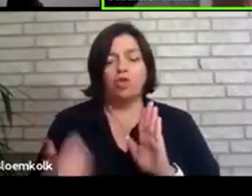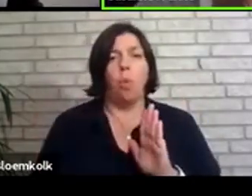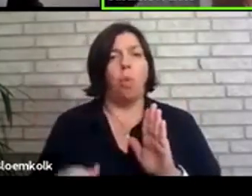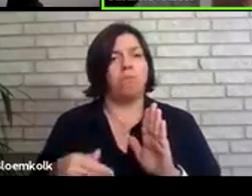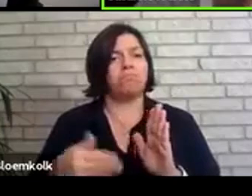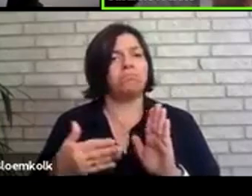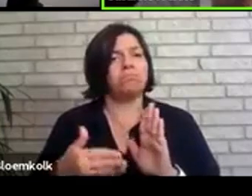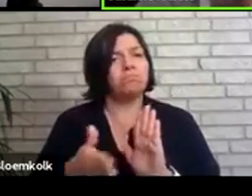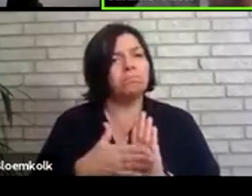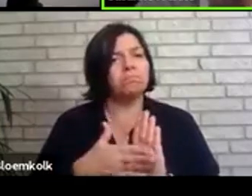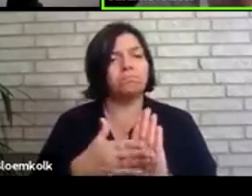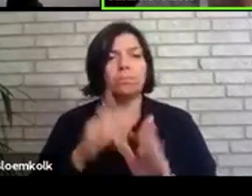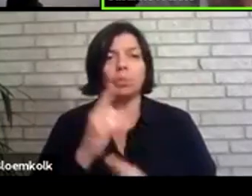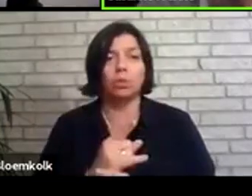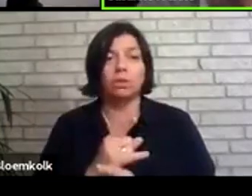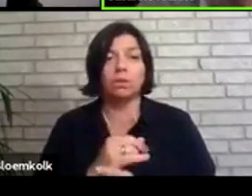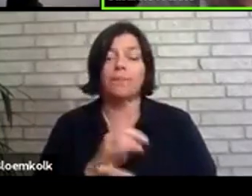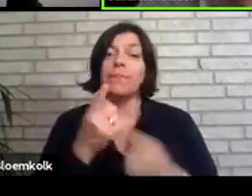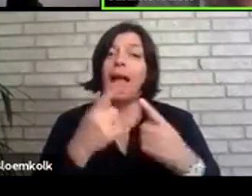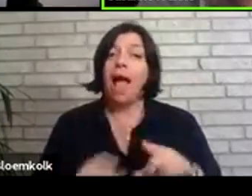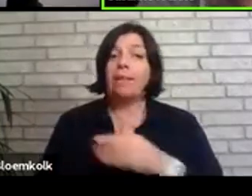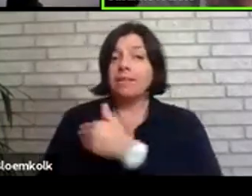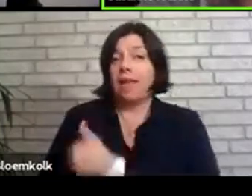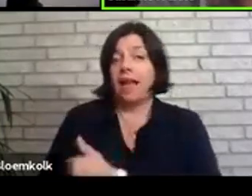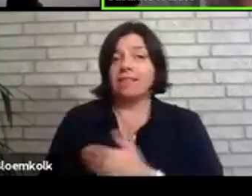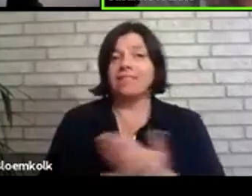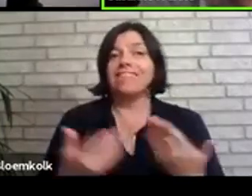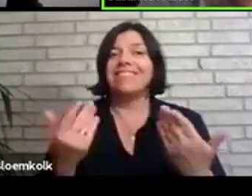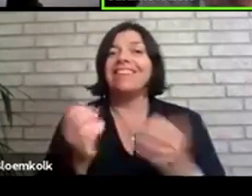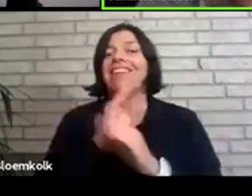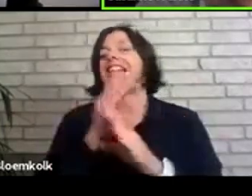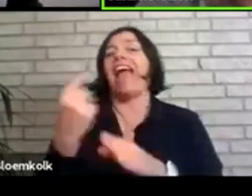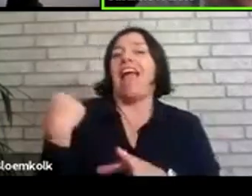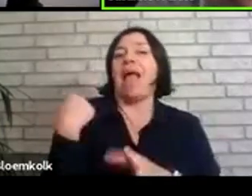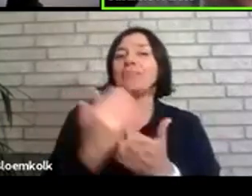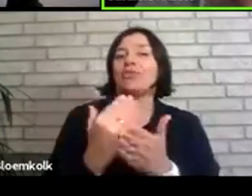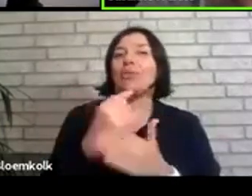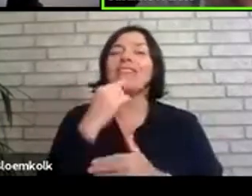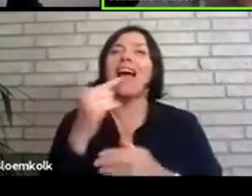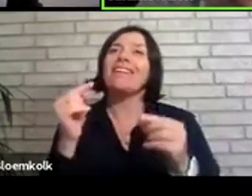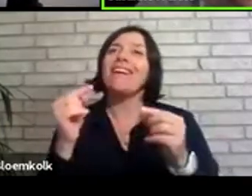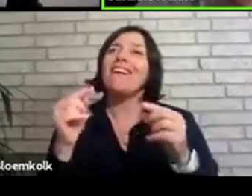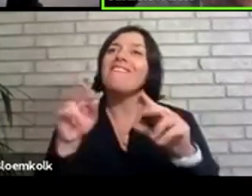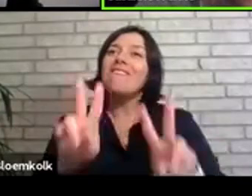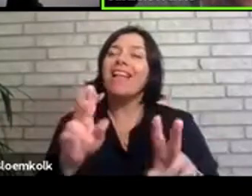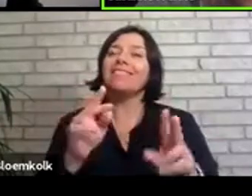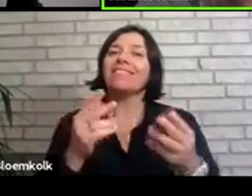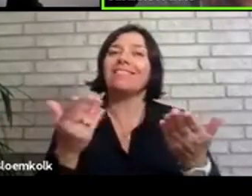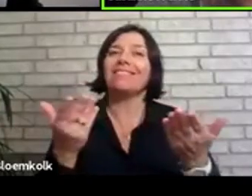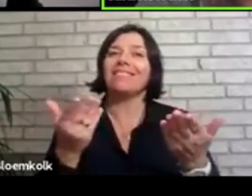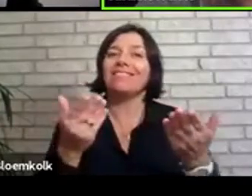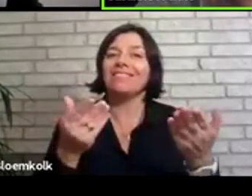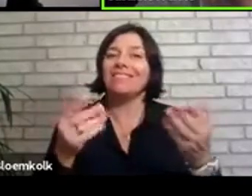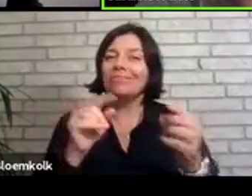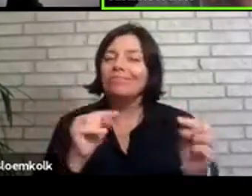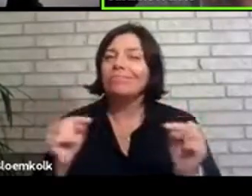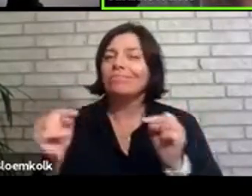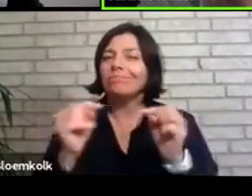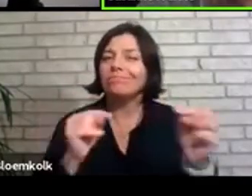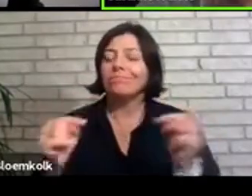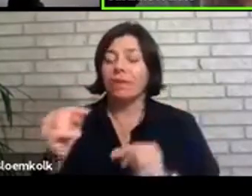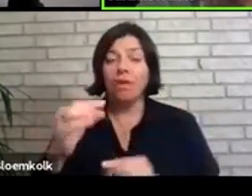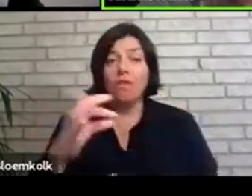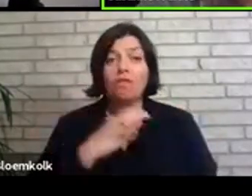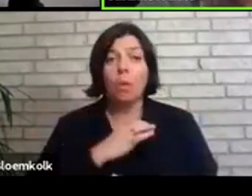Und im Fandiskurs, das hatte ich ja vorhin angedeutet, mich interessiert es wirklich. Mich